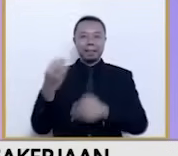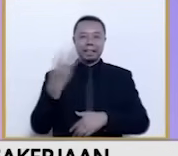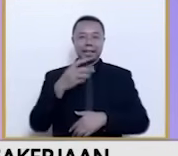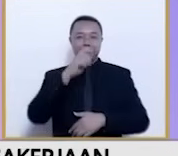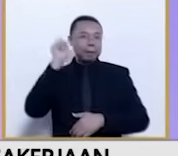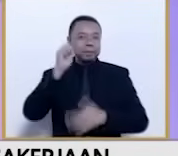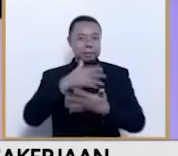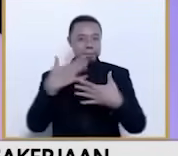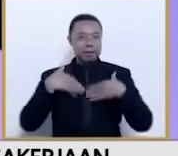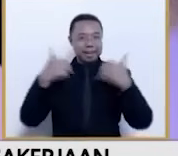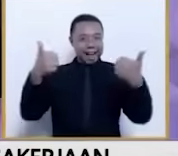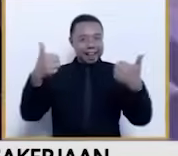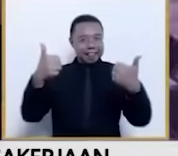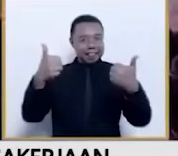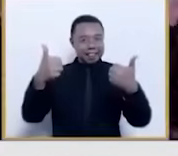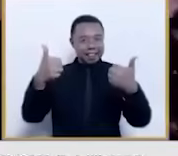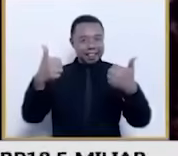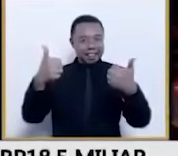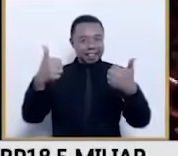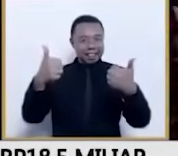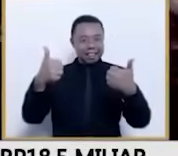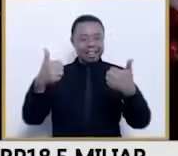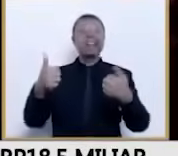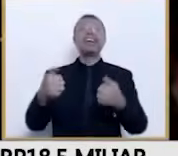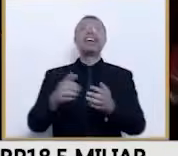Ibu, bagaimana kabarnya? Sehat?